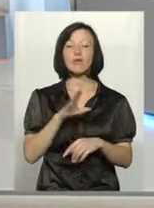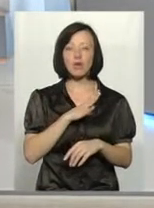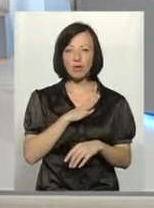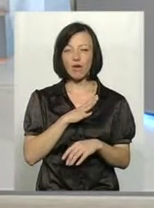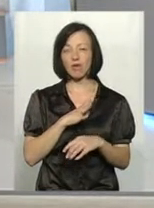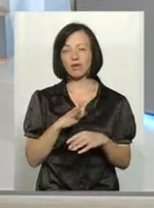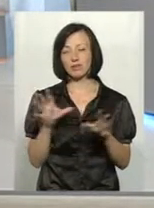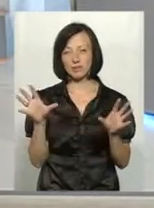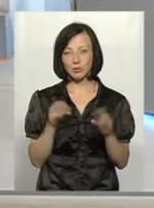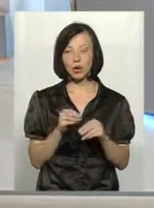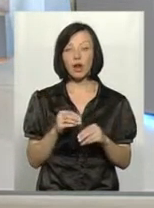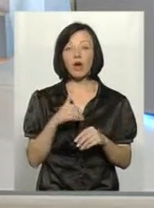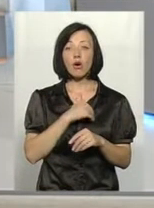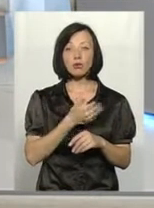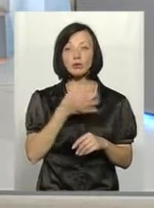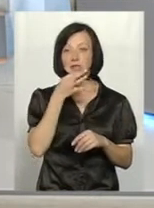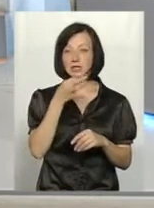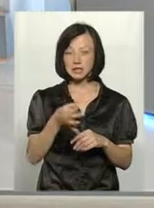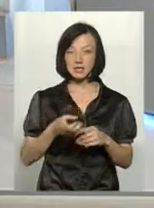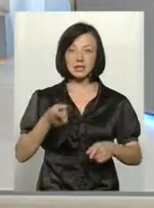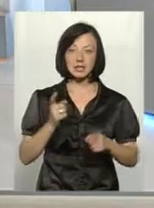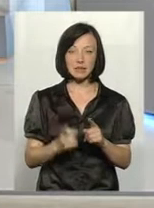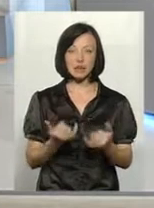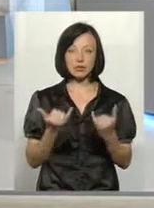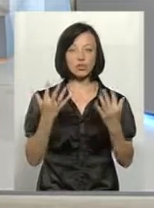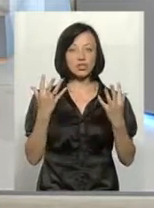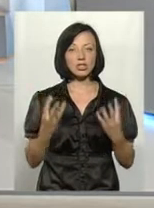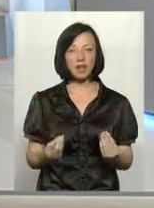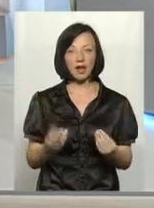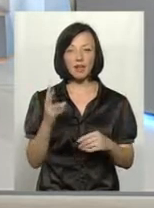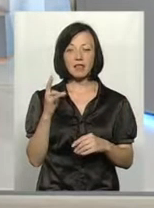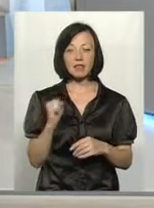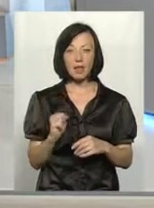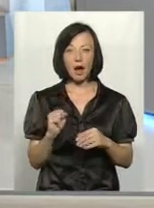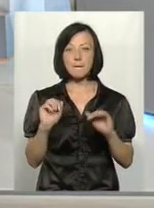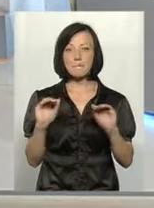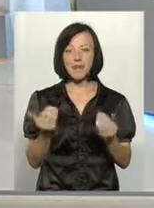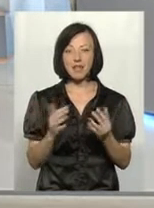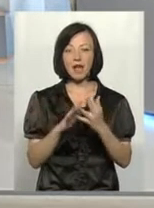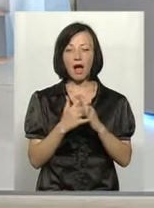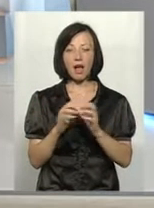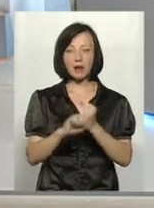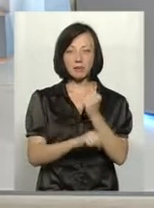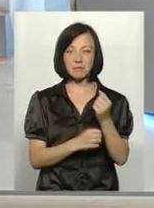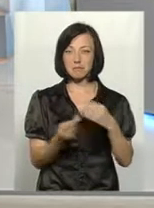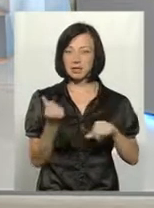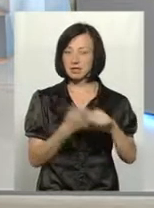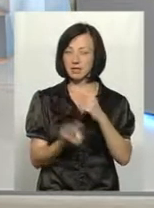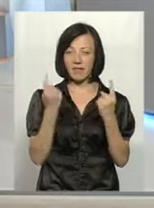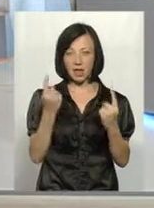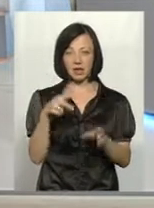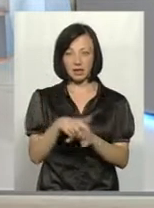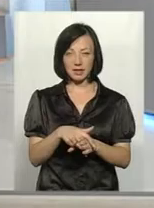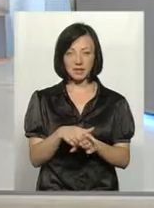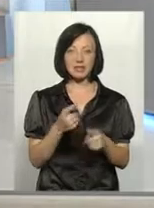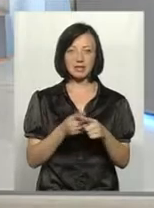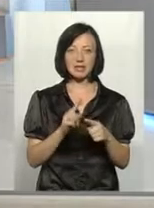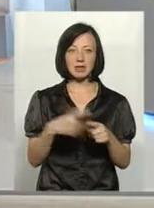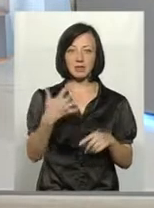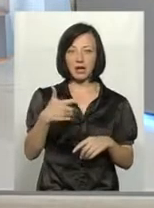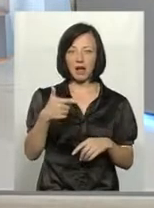так далі. Я що хочу сказати, дійсно на сьогоднішній день на малий аграрний бізнес вчиняється дуже великий тиск. Коли я кажу малий, це і фермер